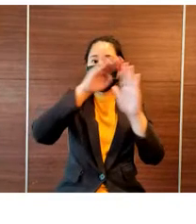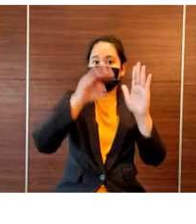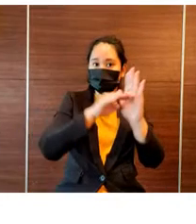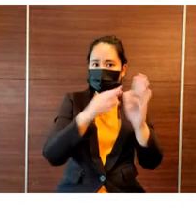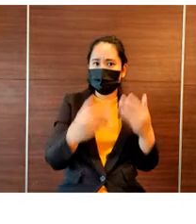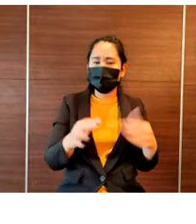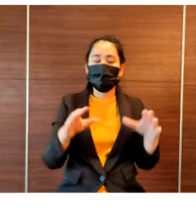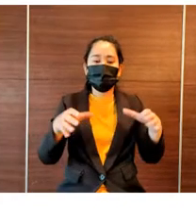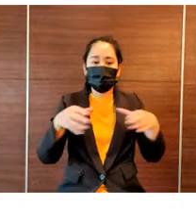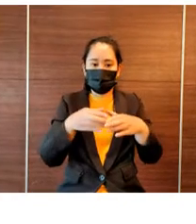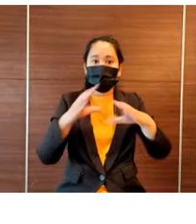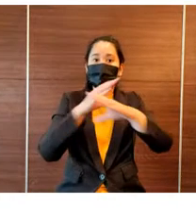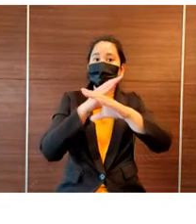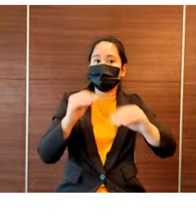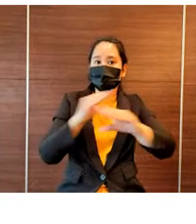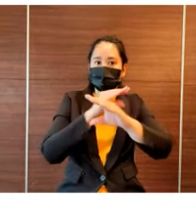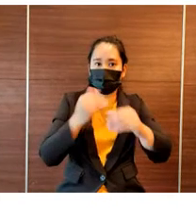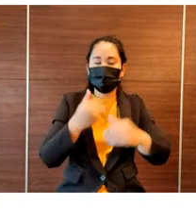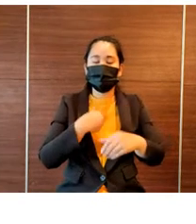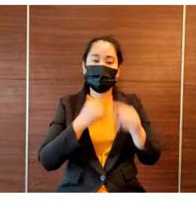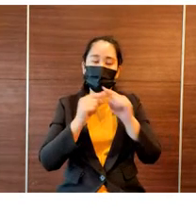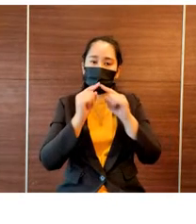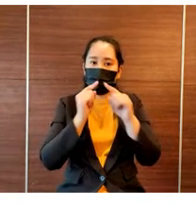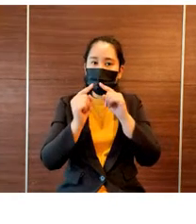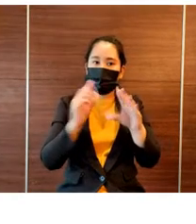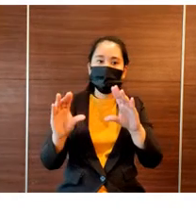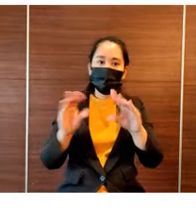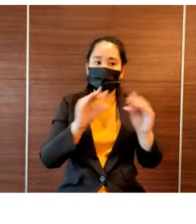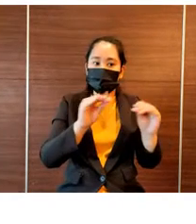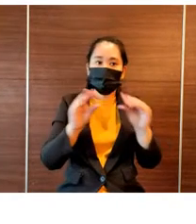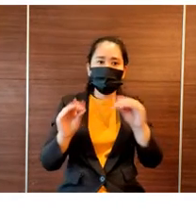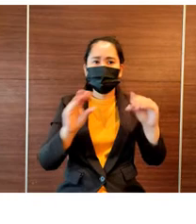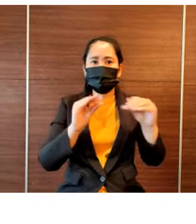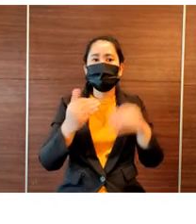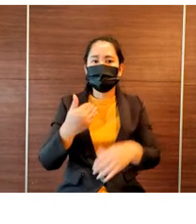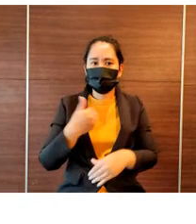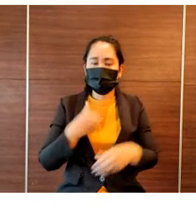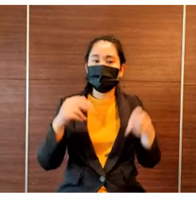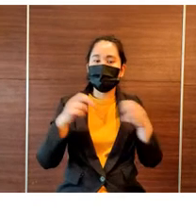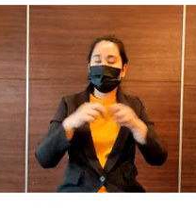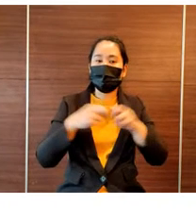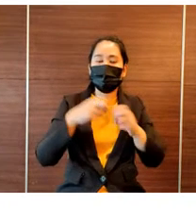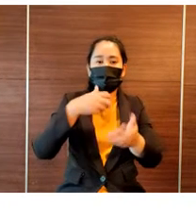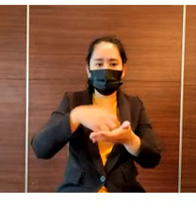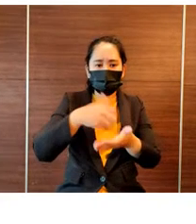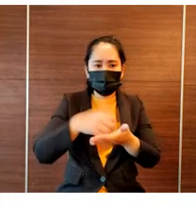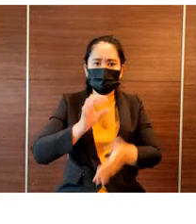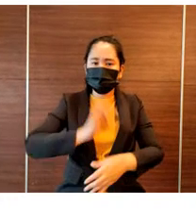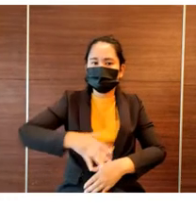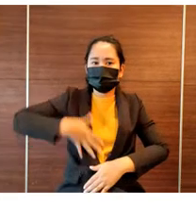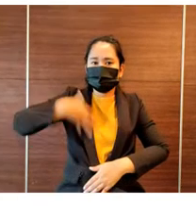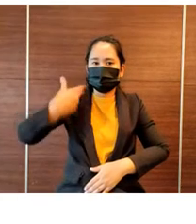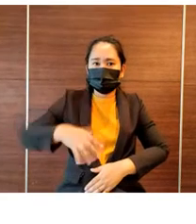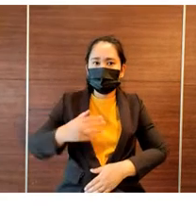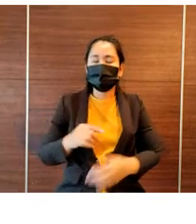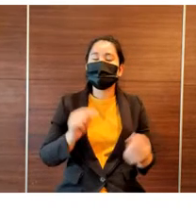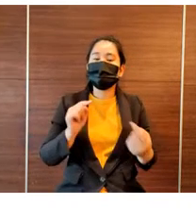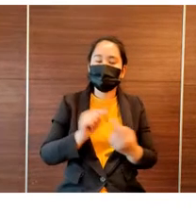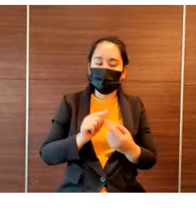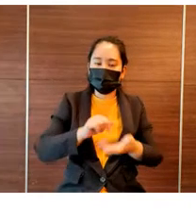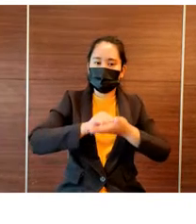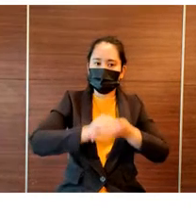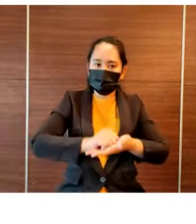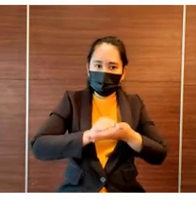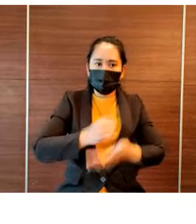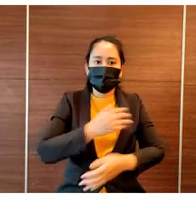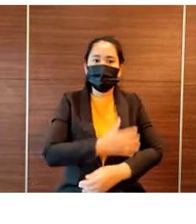สวนาค่ะมาพูดคุยกันนะคะจากผู้ที่อาจจะเป็นผู้ที่ประสบสถานการณ์อยู่เป็นผู้ให้รับให้บริการด้านนี้โดยเฉพ